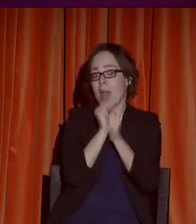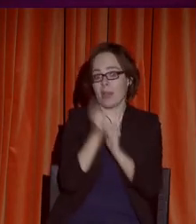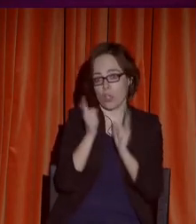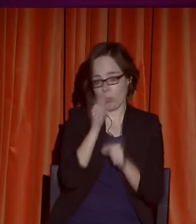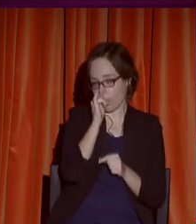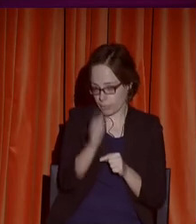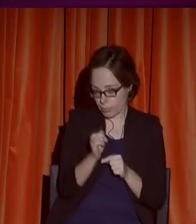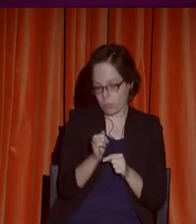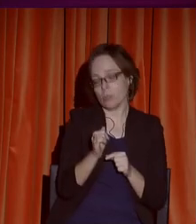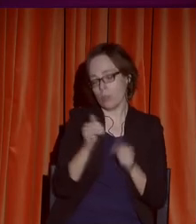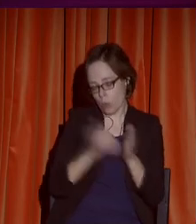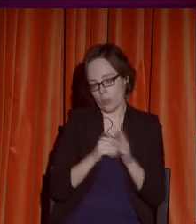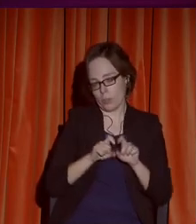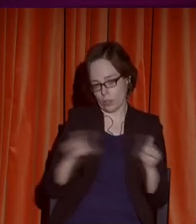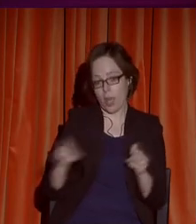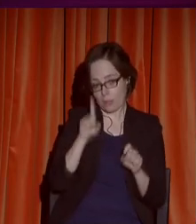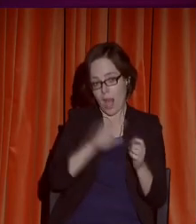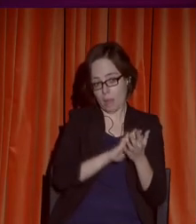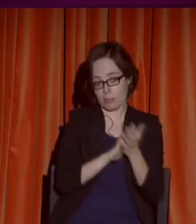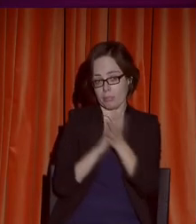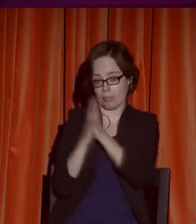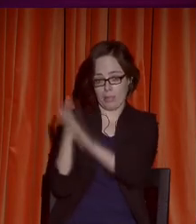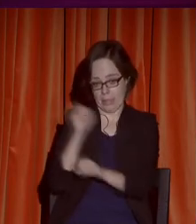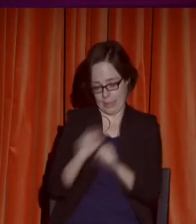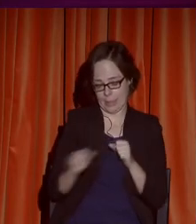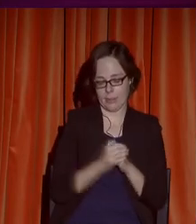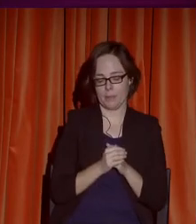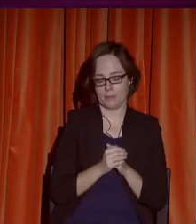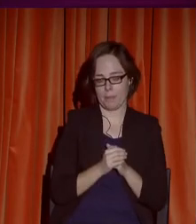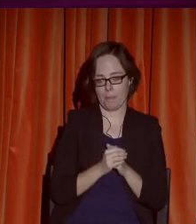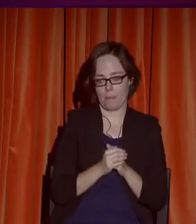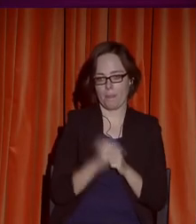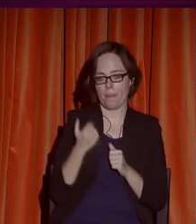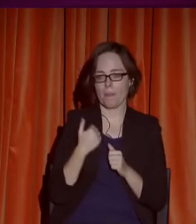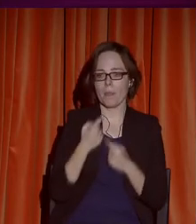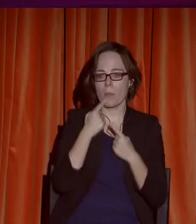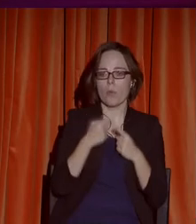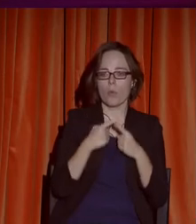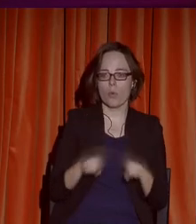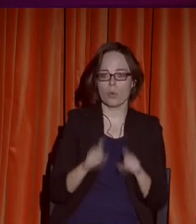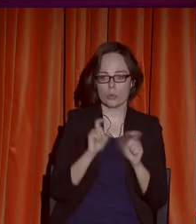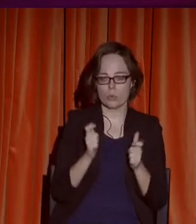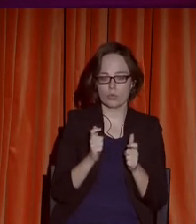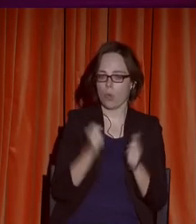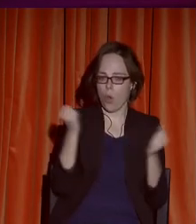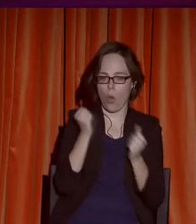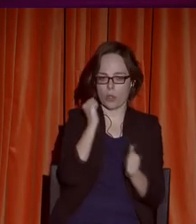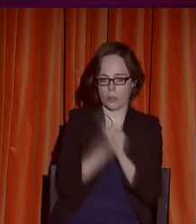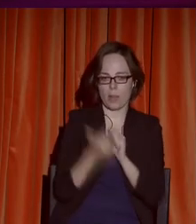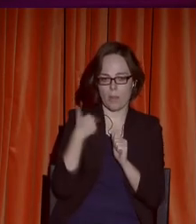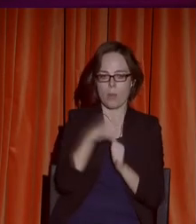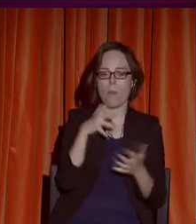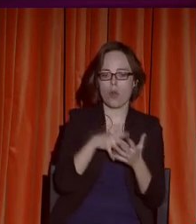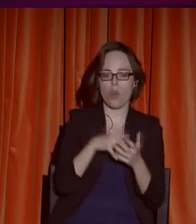zmiany następują. Wspomnę tylko krótko o tym, że dosyć istotne zmiany zostały wprowadzone w życie protokołem